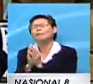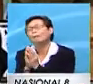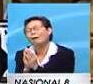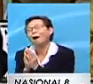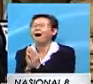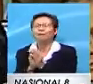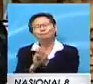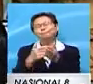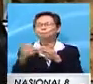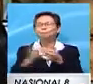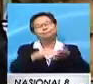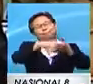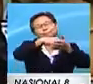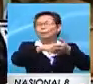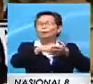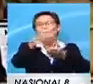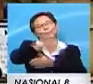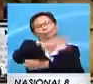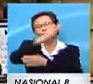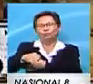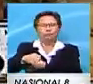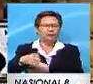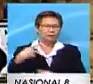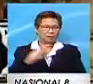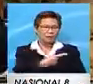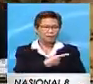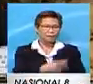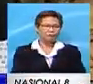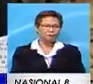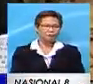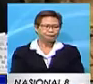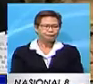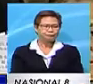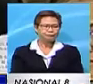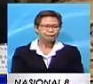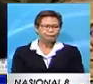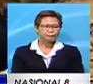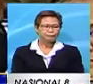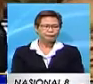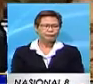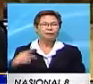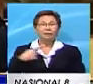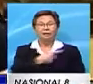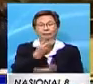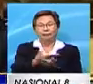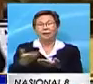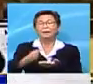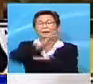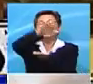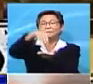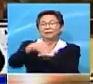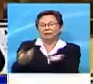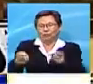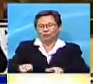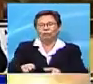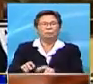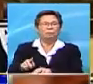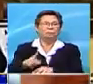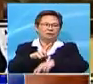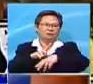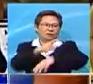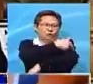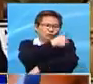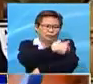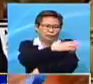Sebenarnya ubat betul-betul kita beli secara central contract dan kita agih-agihkan kepada hospital dan klinik